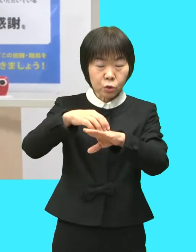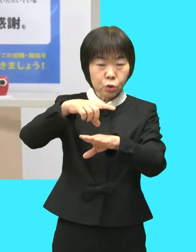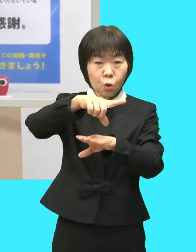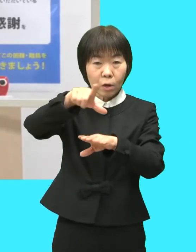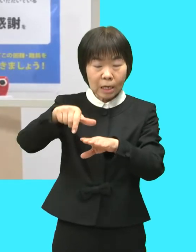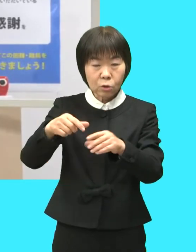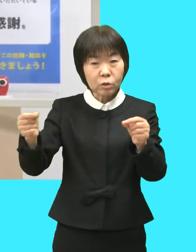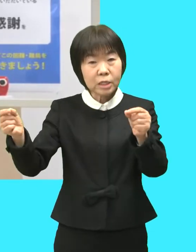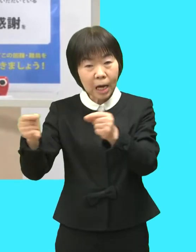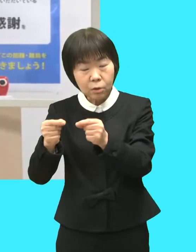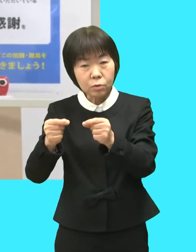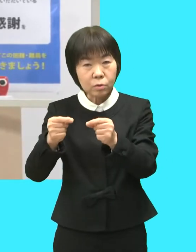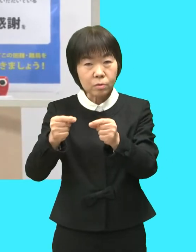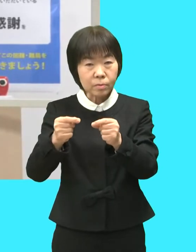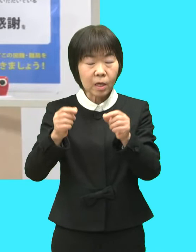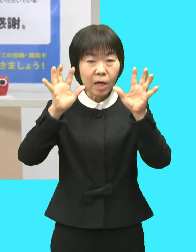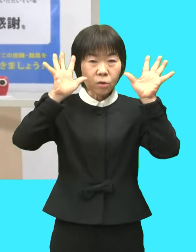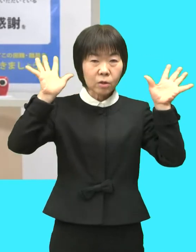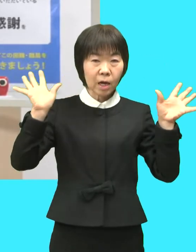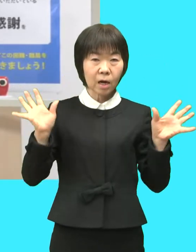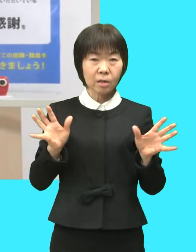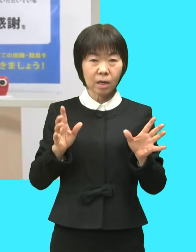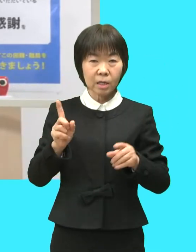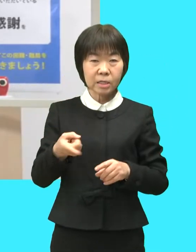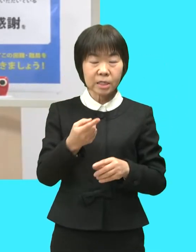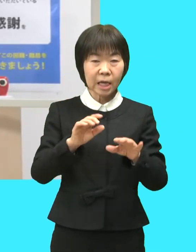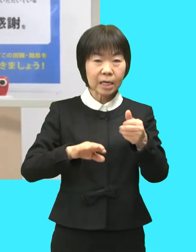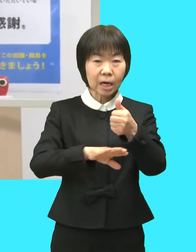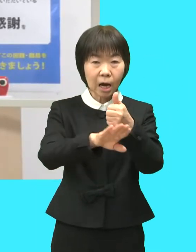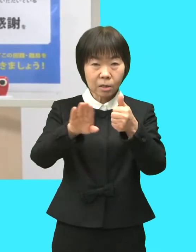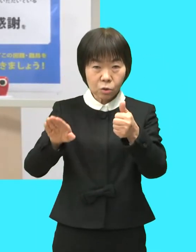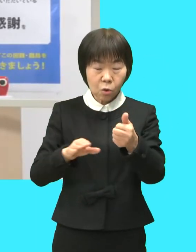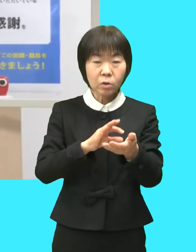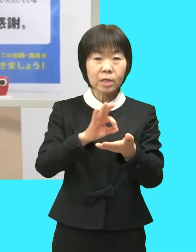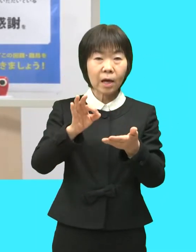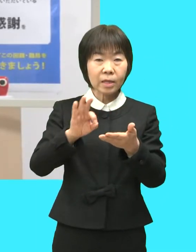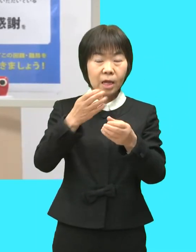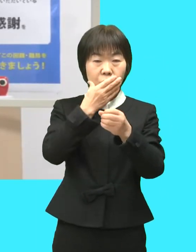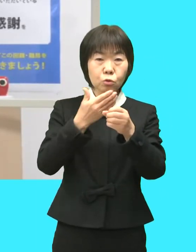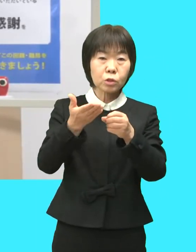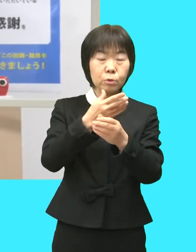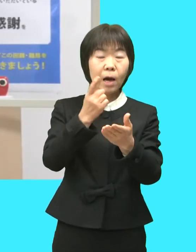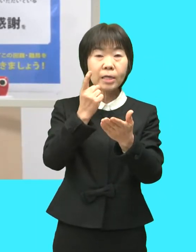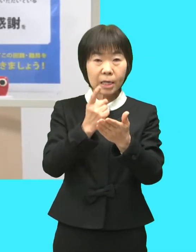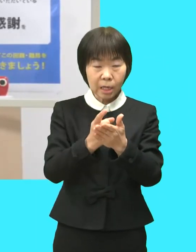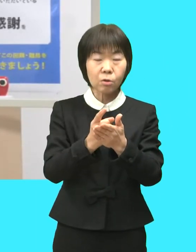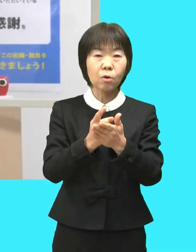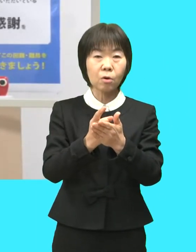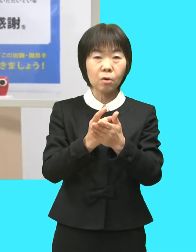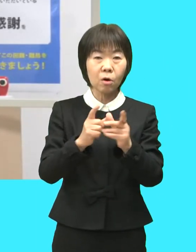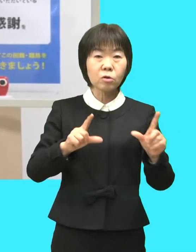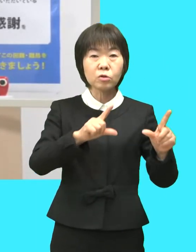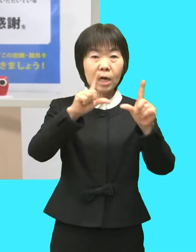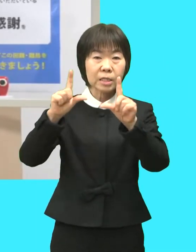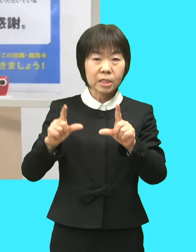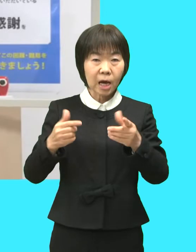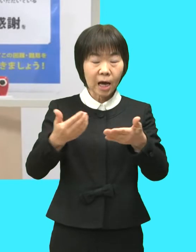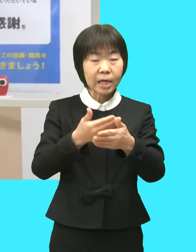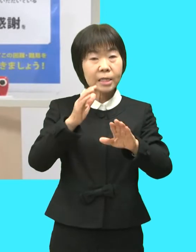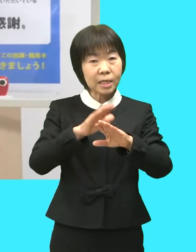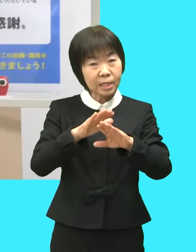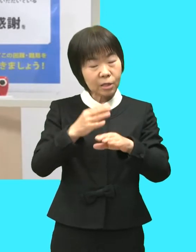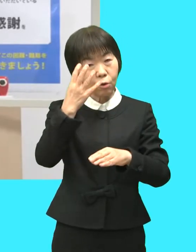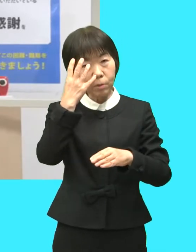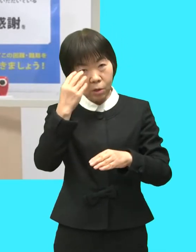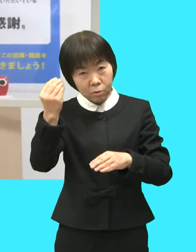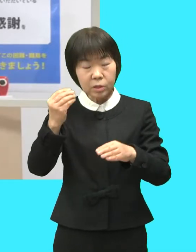接性や豊かな自然環境などを生かし、福島ならではの暮らしや働き方の魅